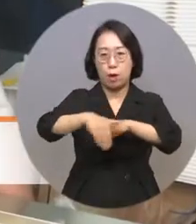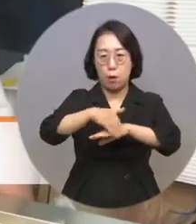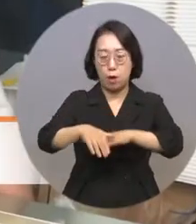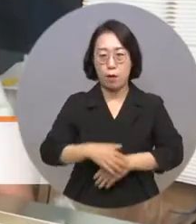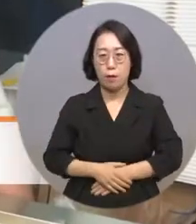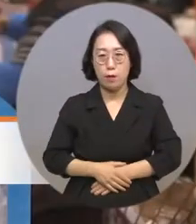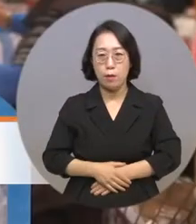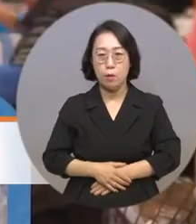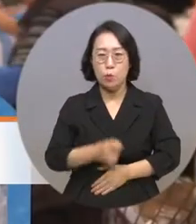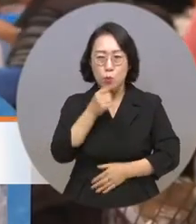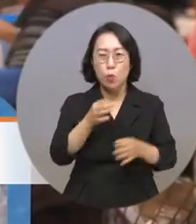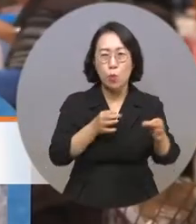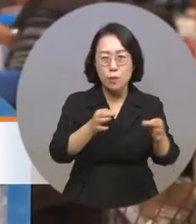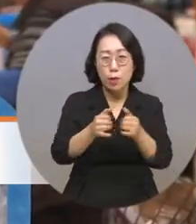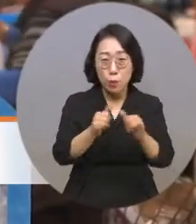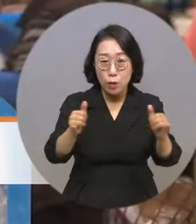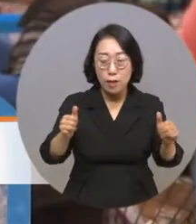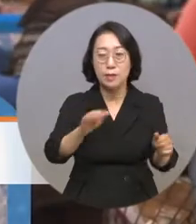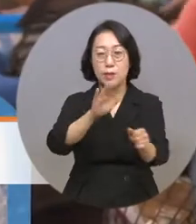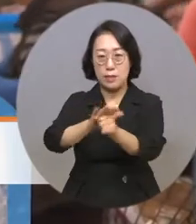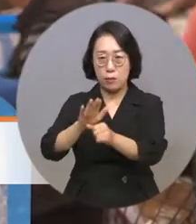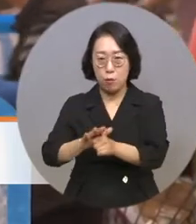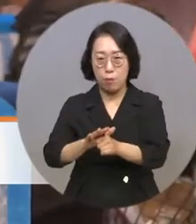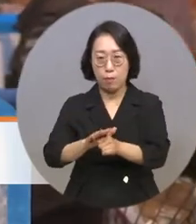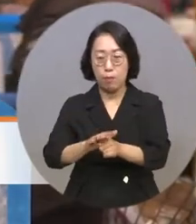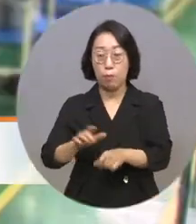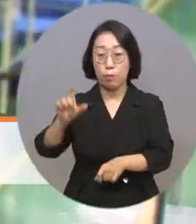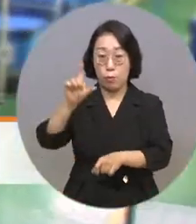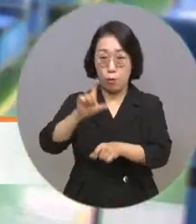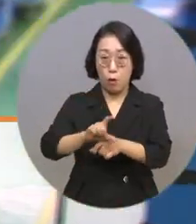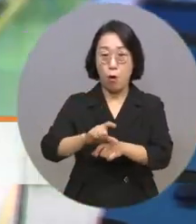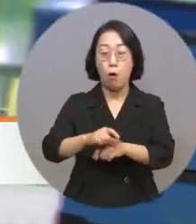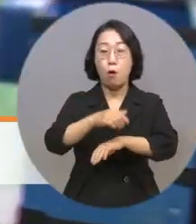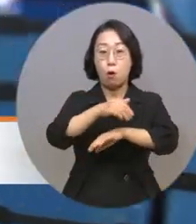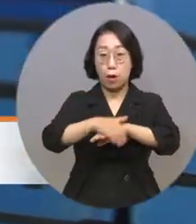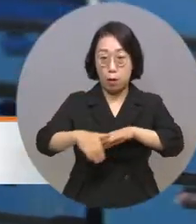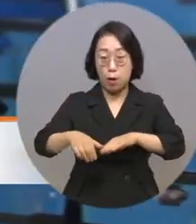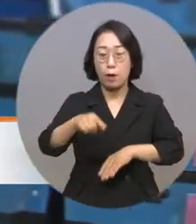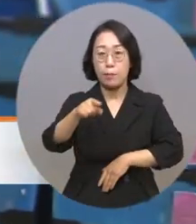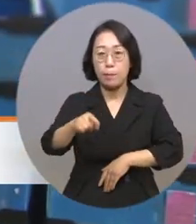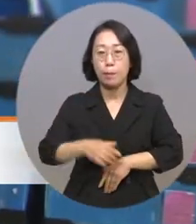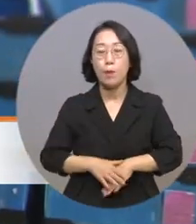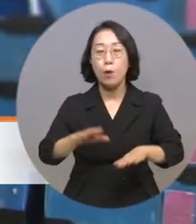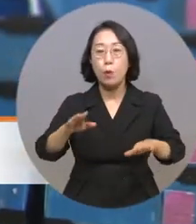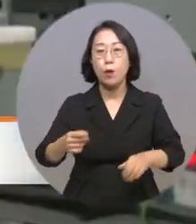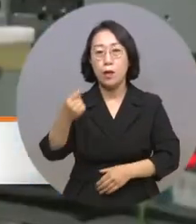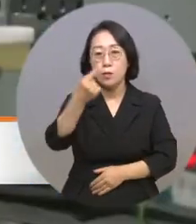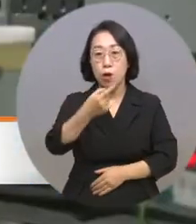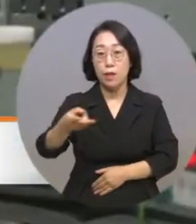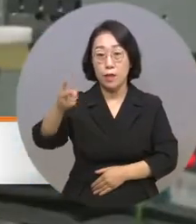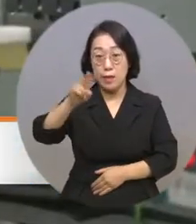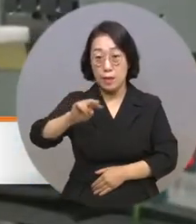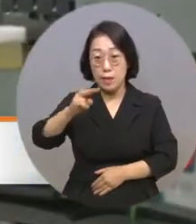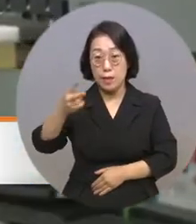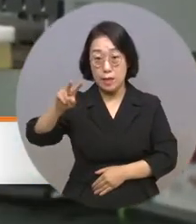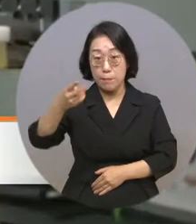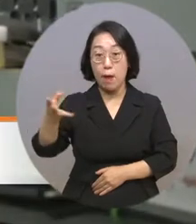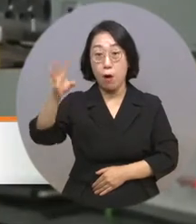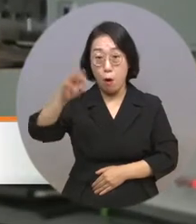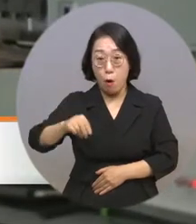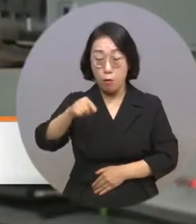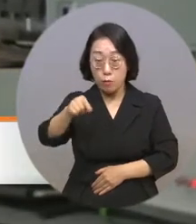등에 대한 지원책 마련에도 힘을 보탤 계획입니다. 이와 더불어 올해 1,200억 원을 반영한 폐업